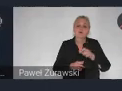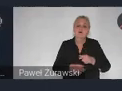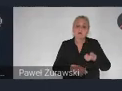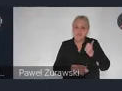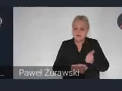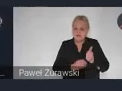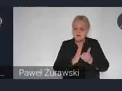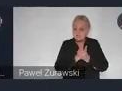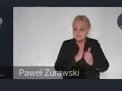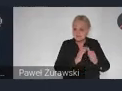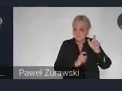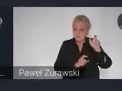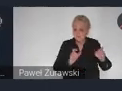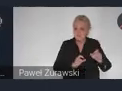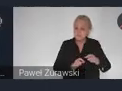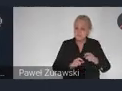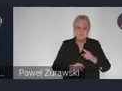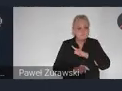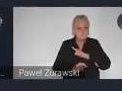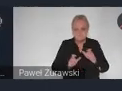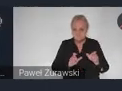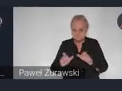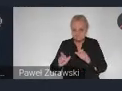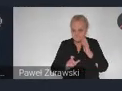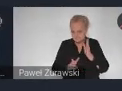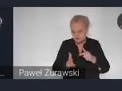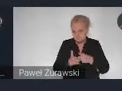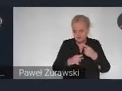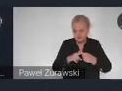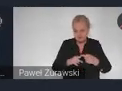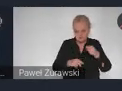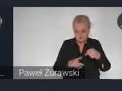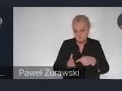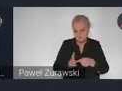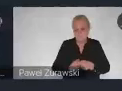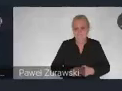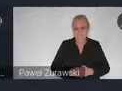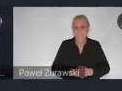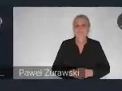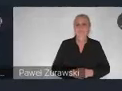eksperci będą uczuleni na ten na ten element